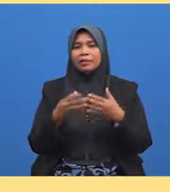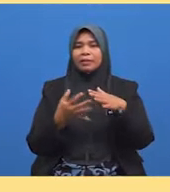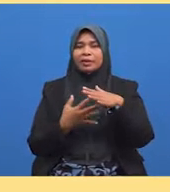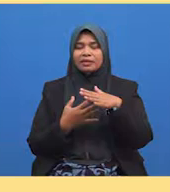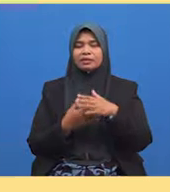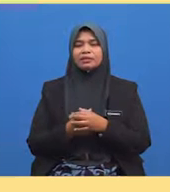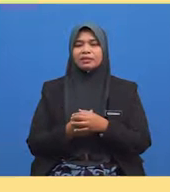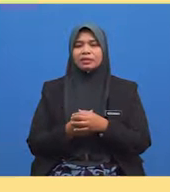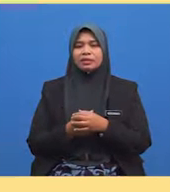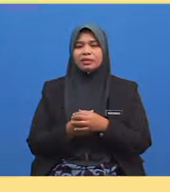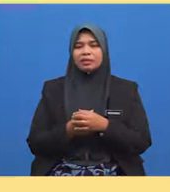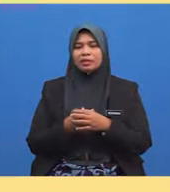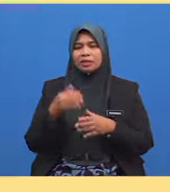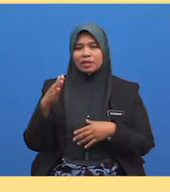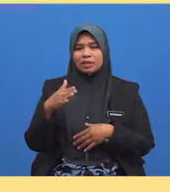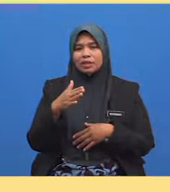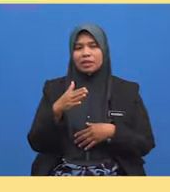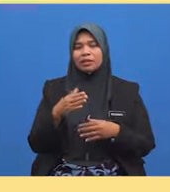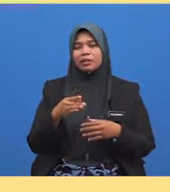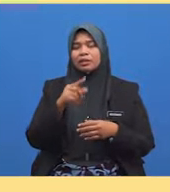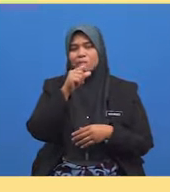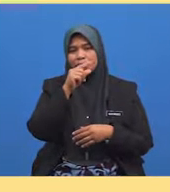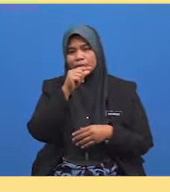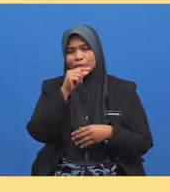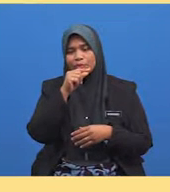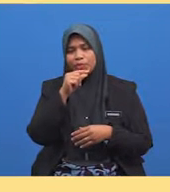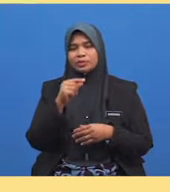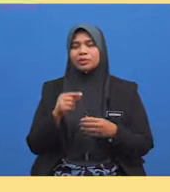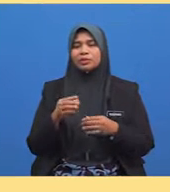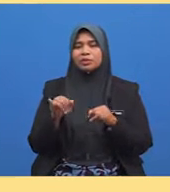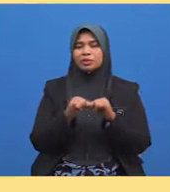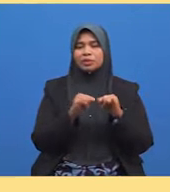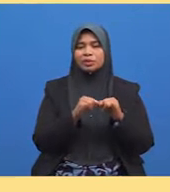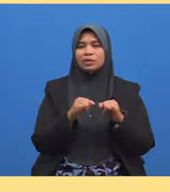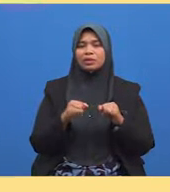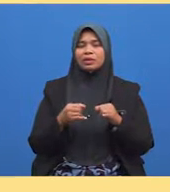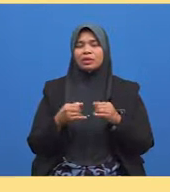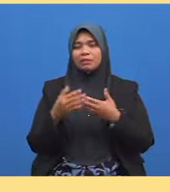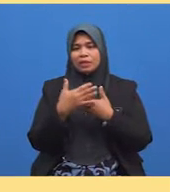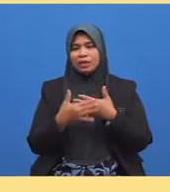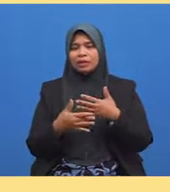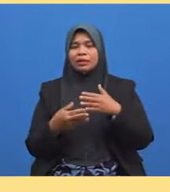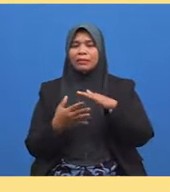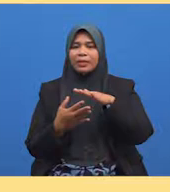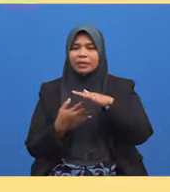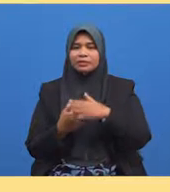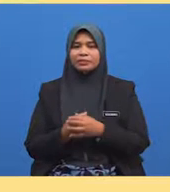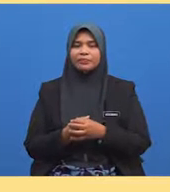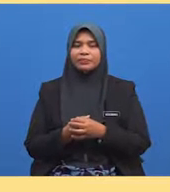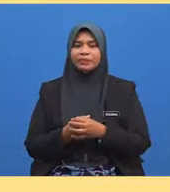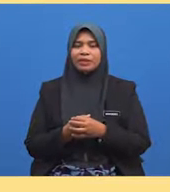panas atau homeotherma. Kumpulan haiwan burung juga mempunyai jenis darah yang sama iaitu